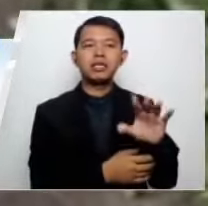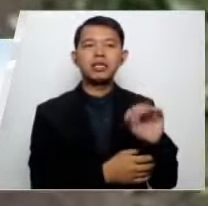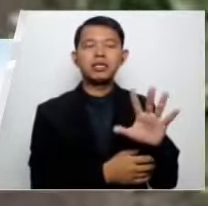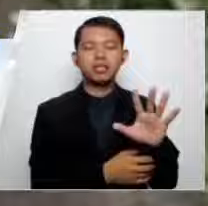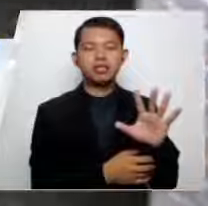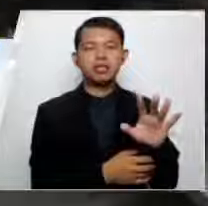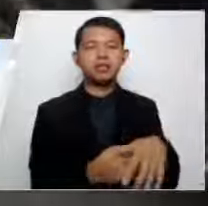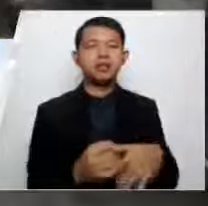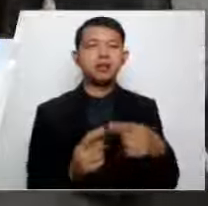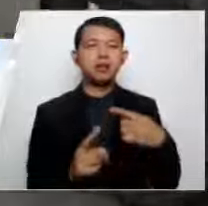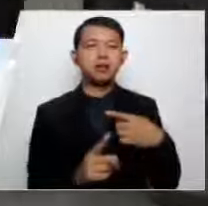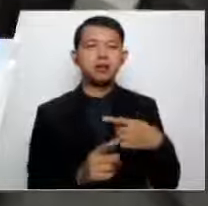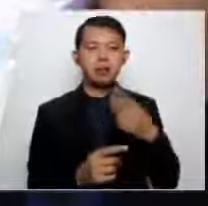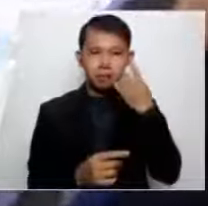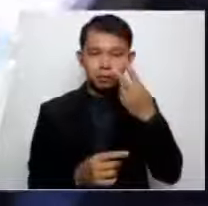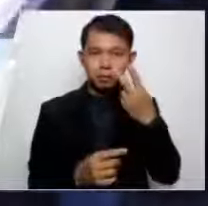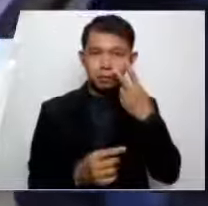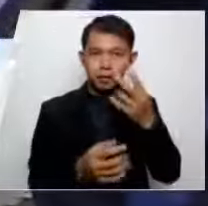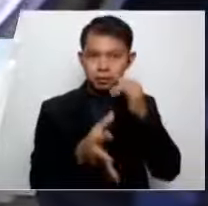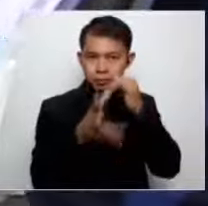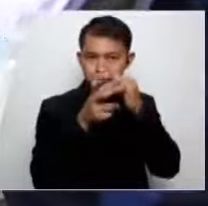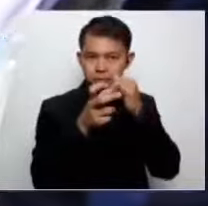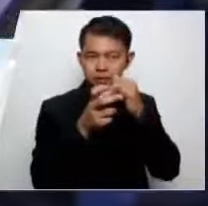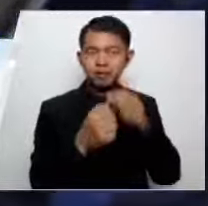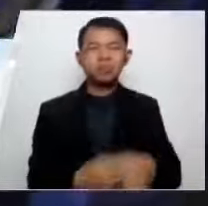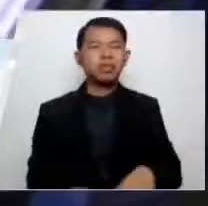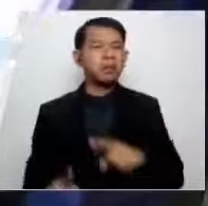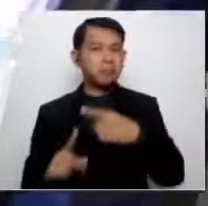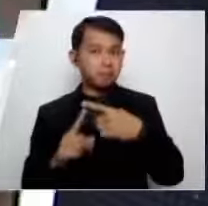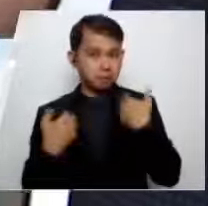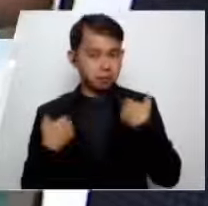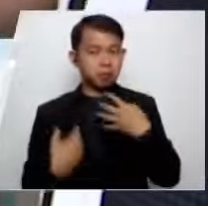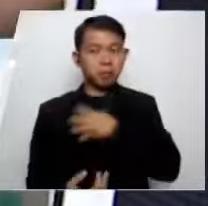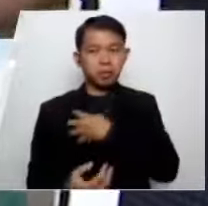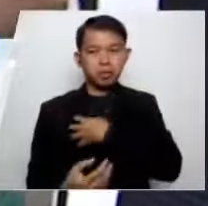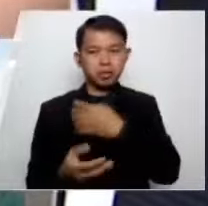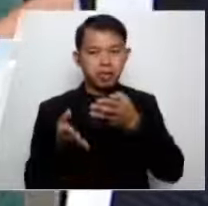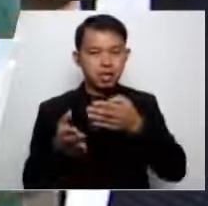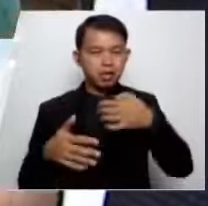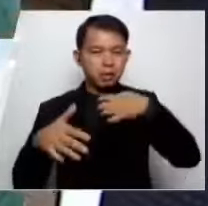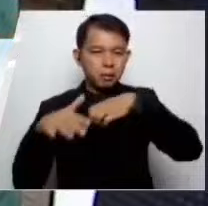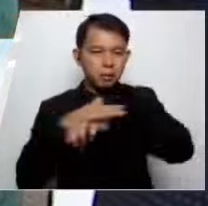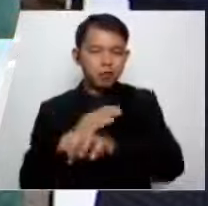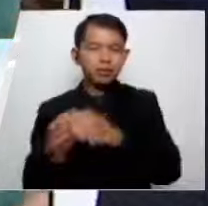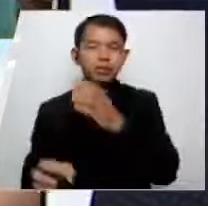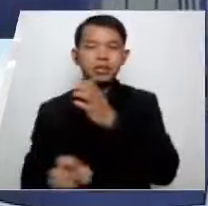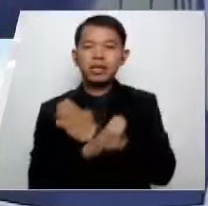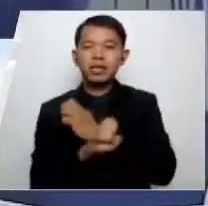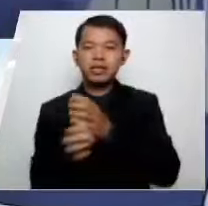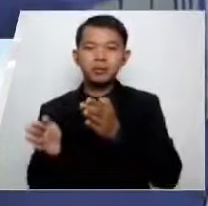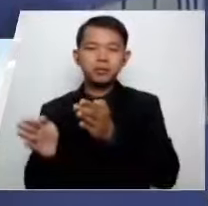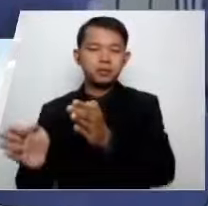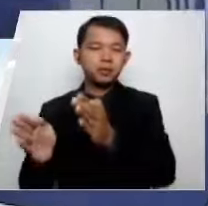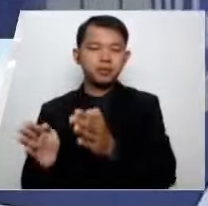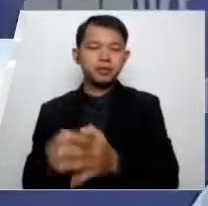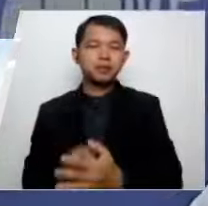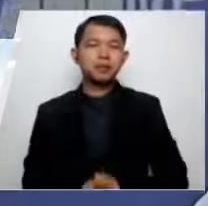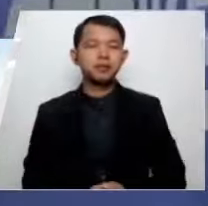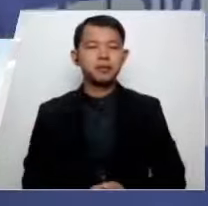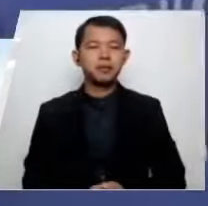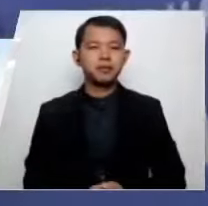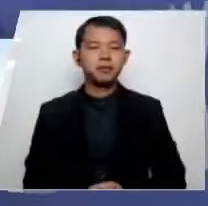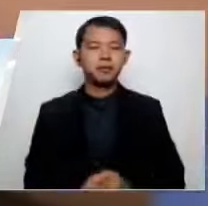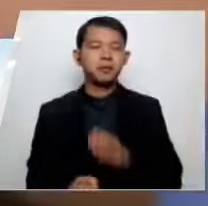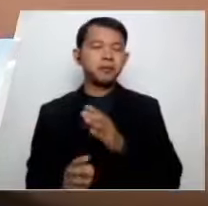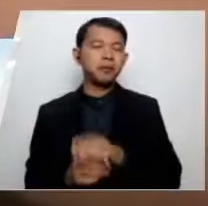MMDA may saring pulis at marami pang motorsiklo na hinuli Tinatayang nasa tatl ang nahuli sa isang umagang operasyon lamang ang